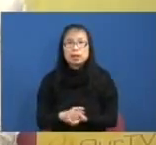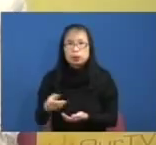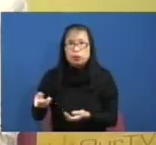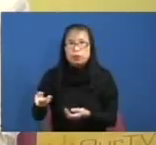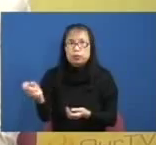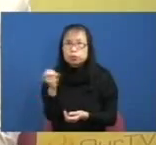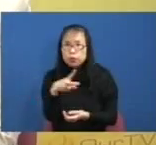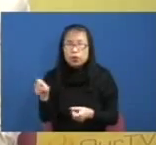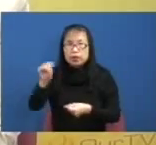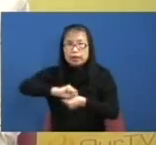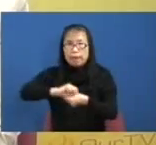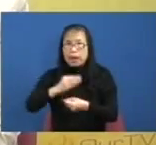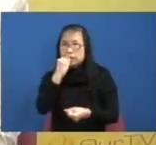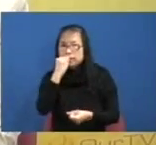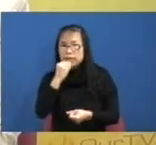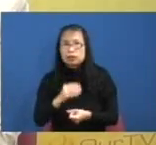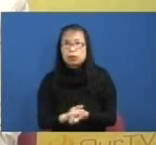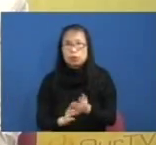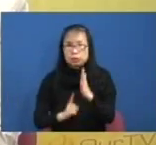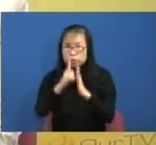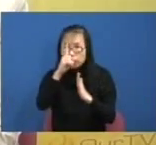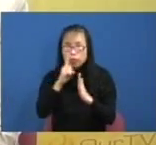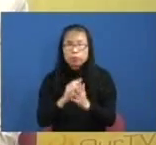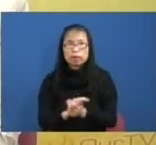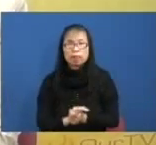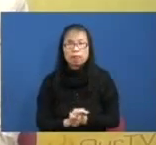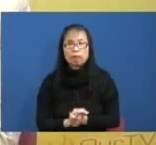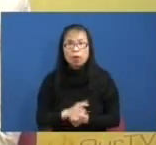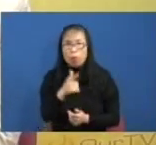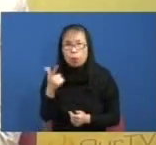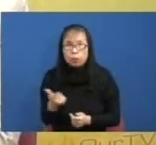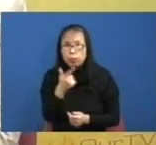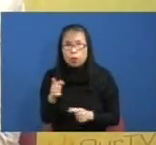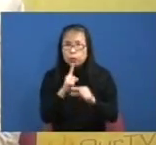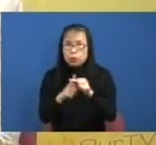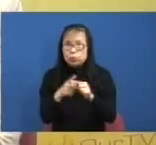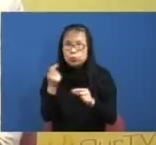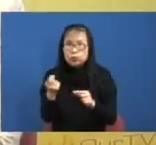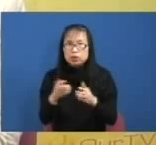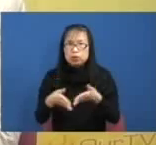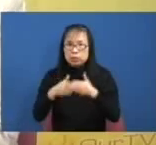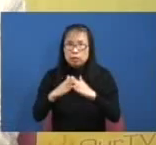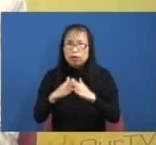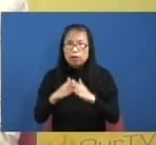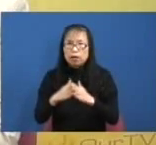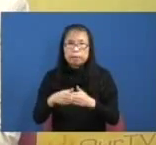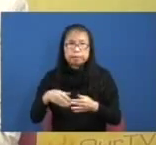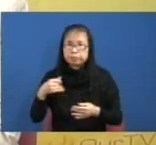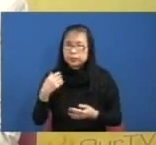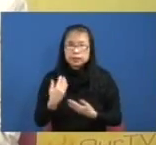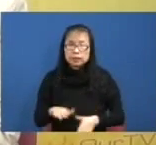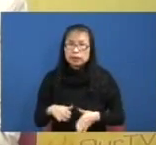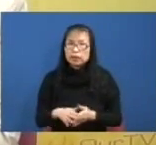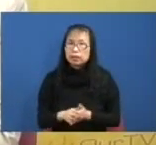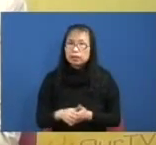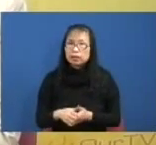埋本身食材嗰個漲價咧，其實好多中小企真係捱唔住嘅，唔容易咯，即係變咗。同